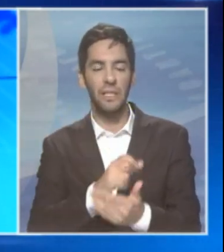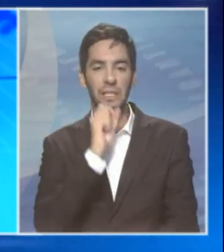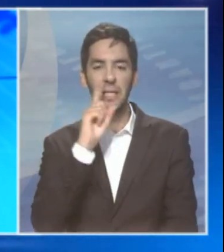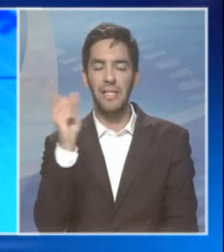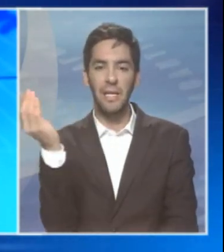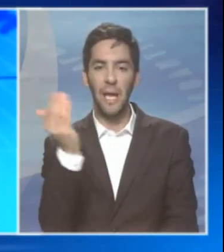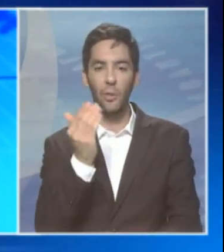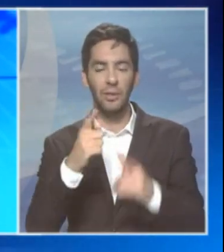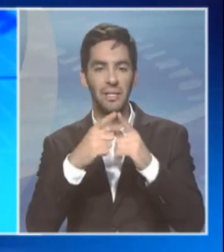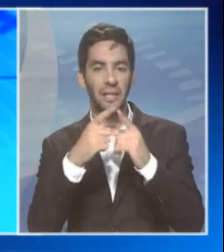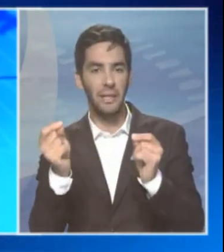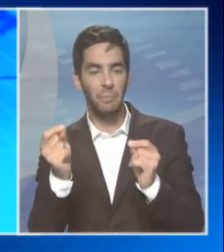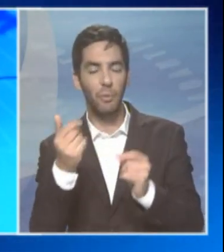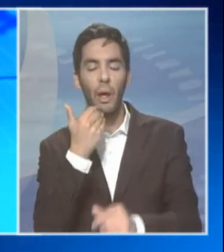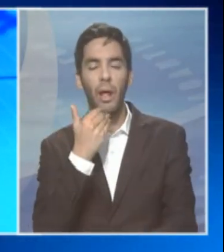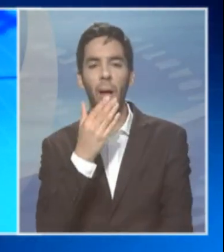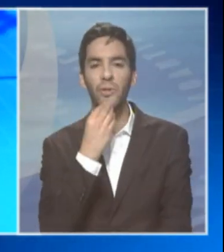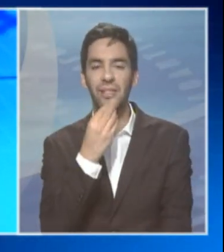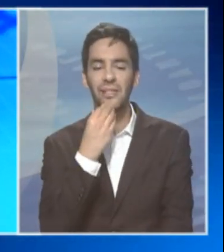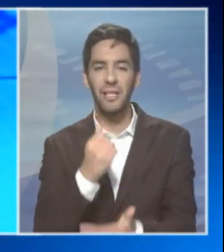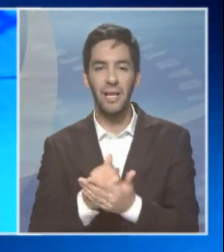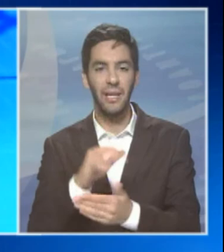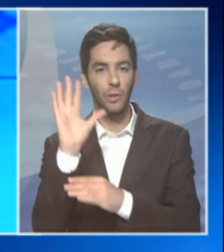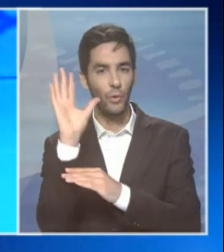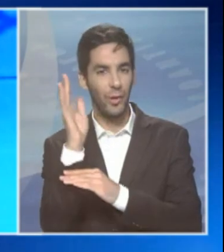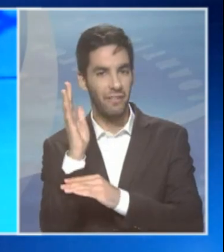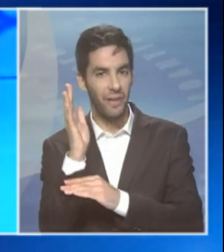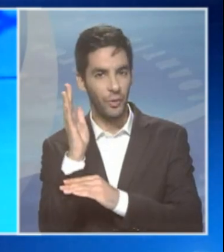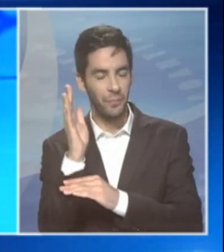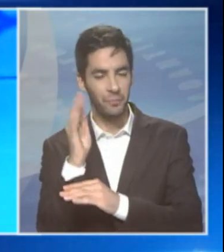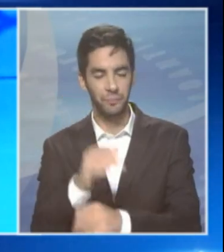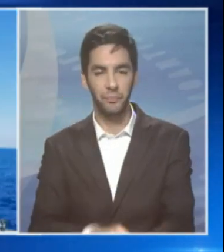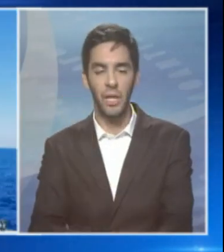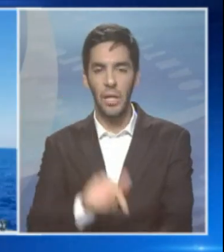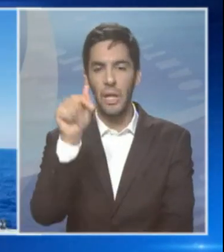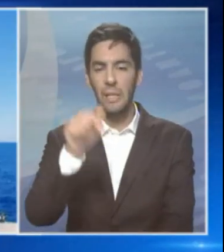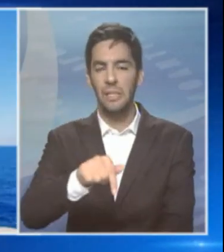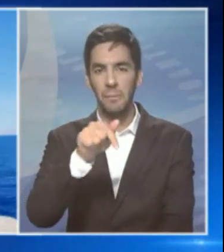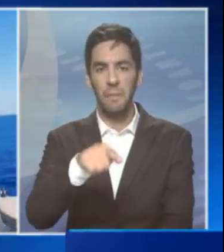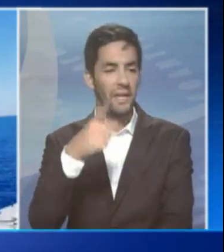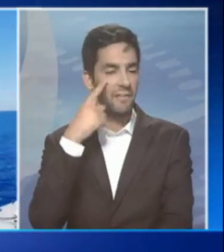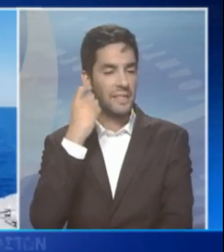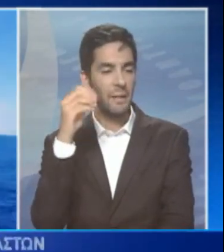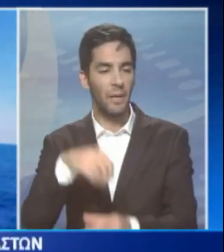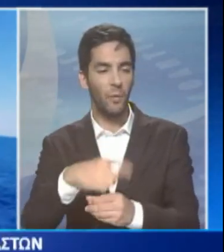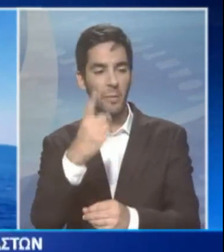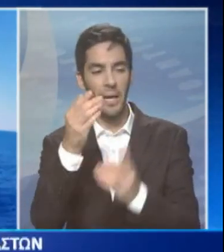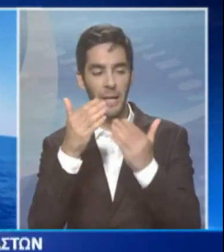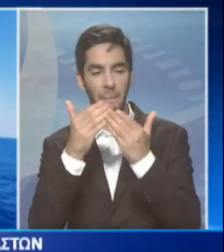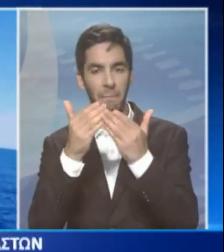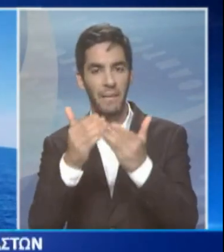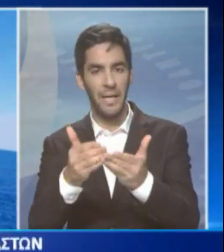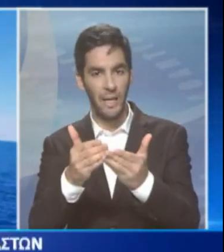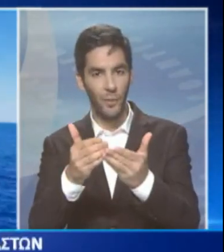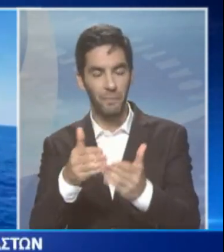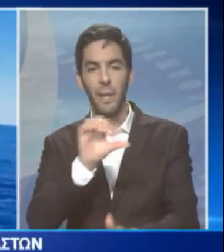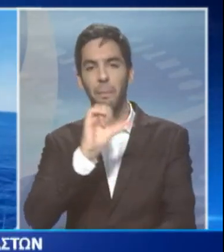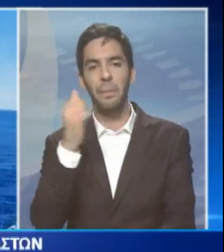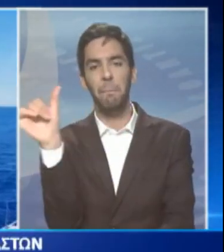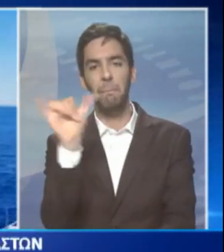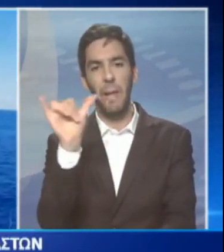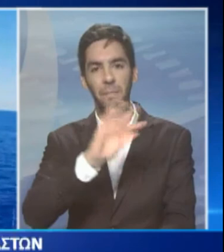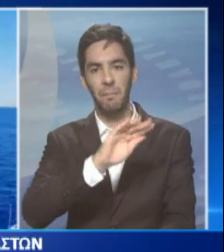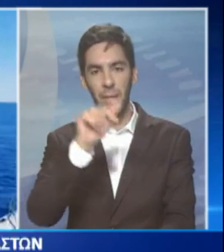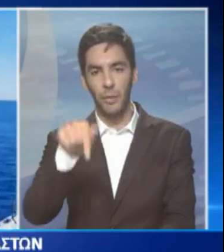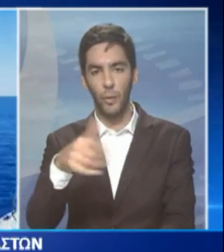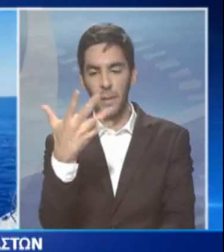από Συρία και Λίβανο που παρατηρούνται τις τελευταίες ημέρες στην Κύπρο. Σήμερα εντοπίστηκε ακόμη ένα πλοιάριο με μετανάστες, το πέμπτο που φτάνει από την περασμένη